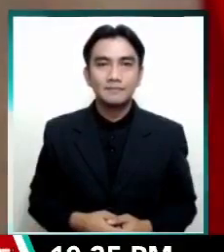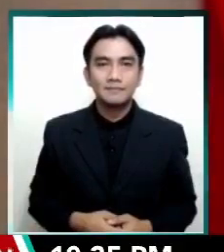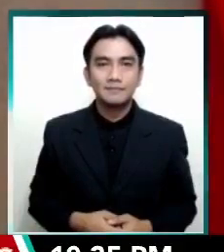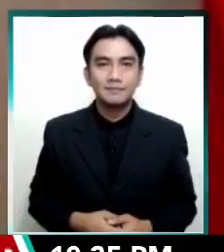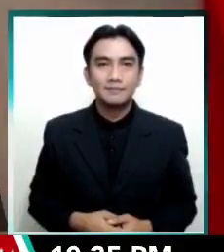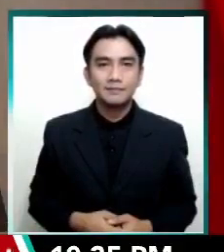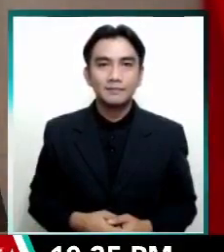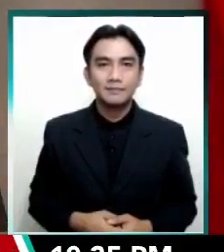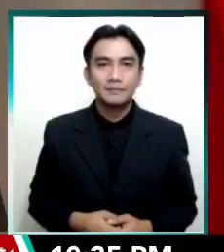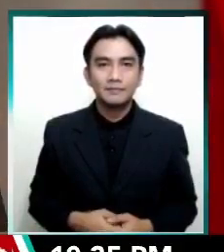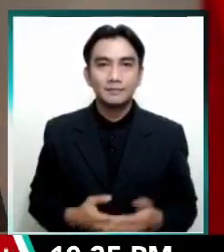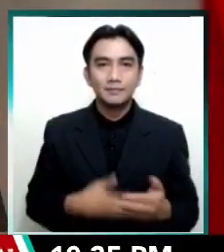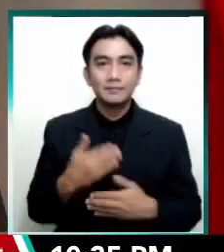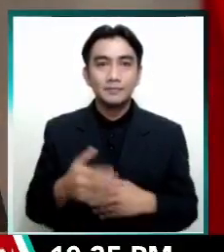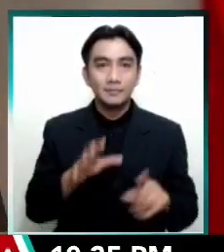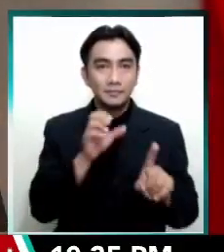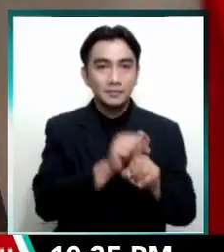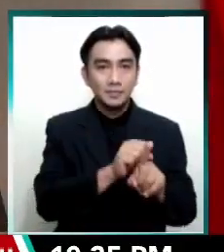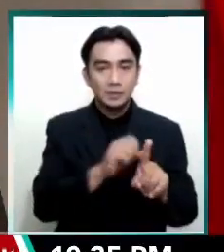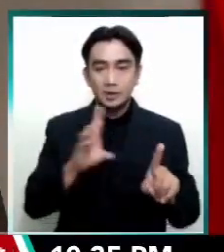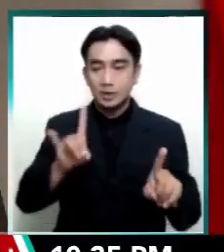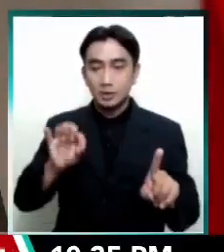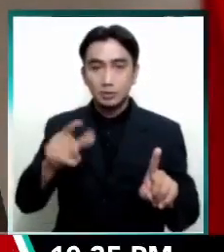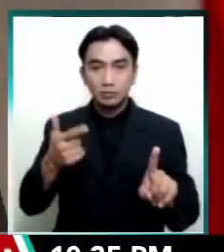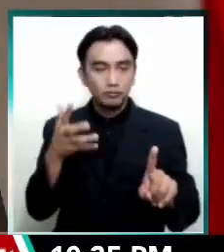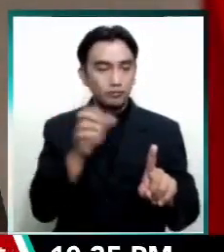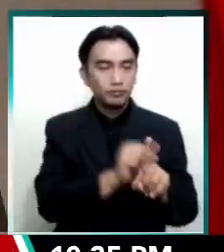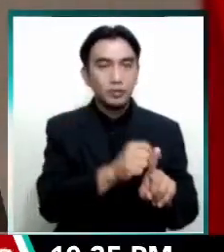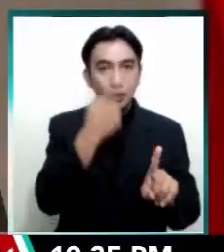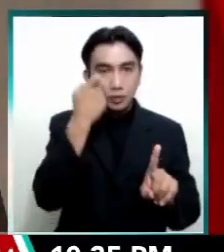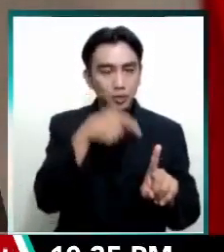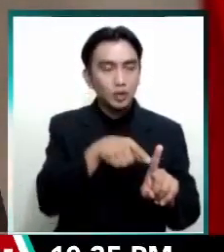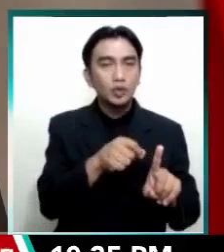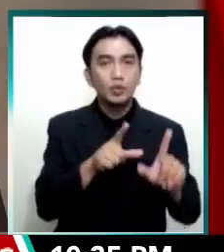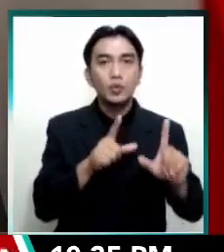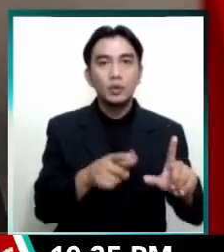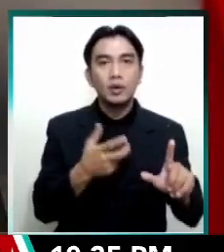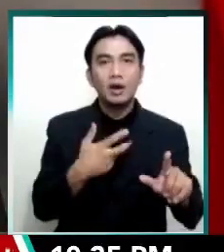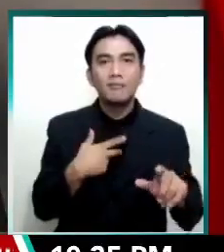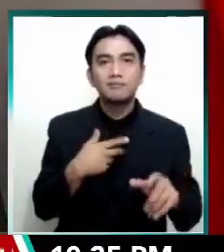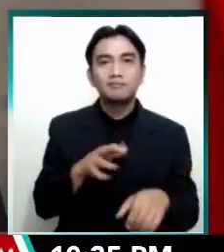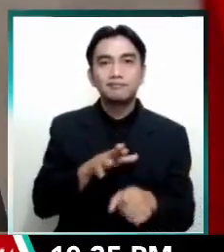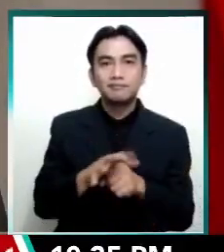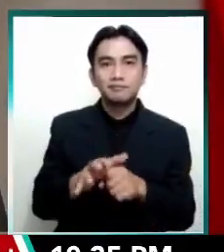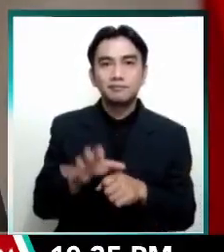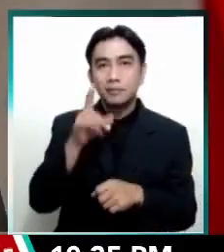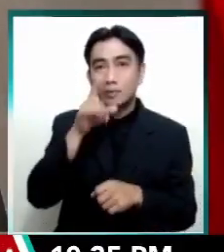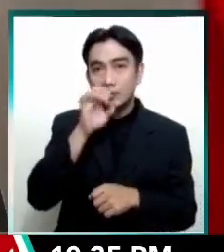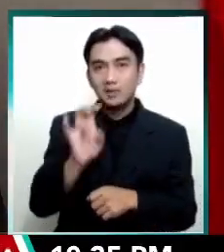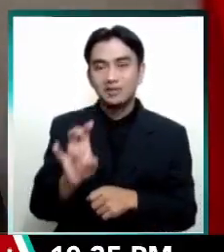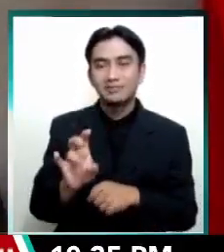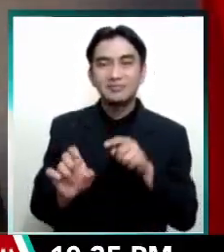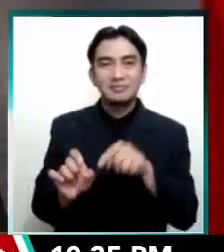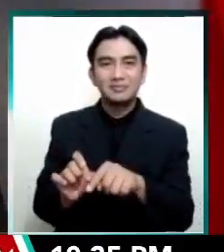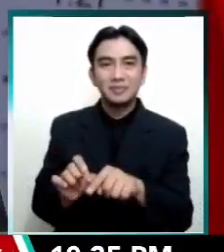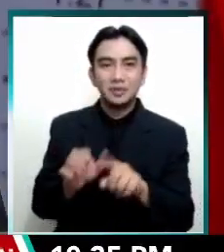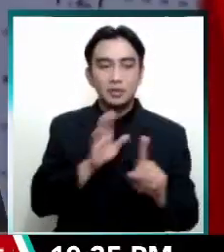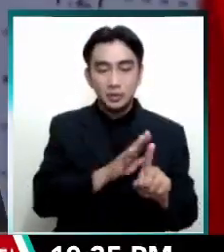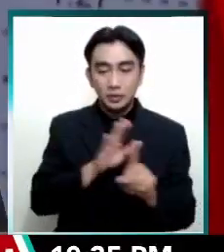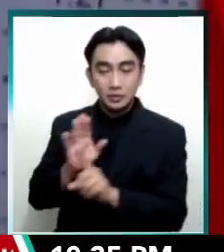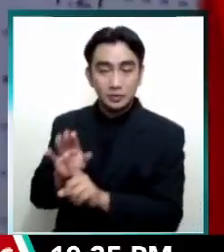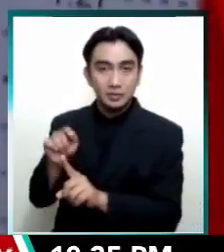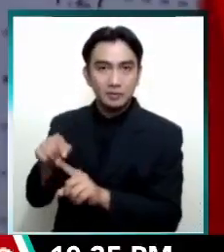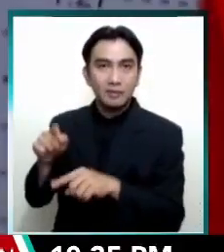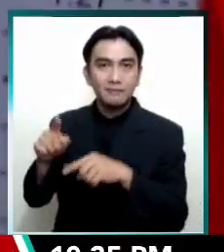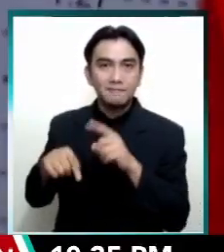Arestado na si IDG ang lalaking yan sa Marikina na wanted dahil sa panghalay umano ng 7 taong gulang na bata. Ang biktima anak ng kanyang kumparing nakainuman niya. Gawa